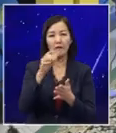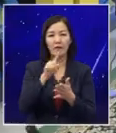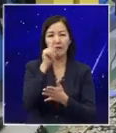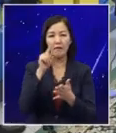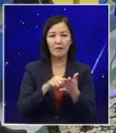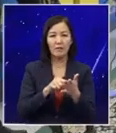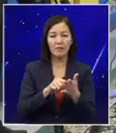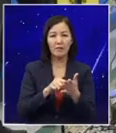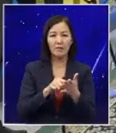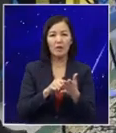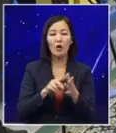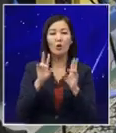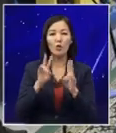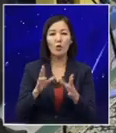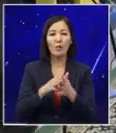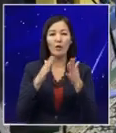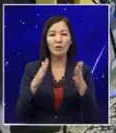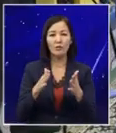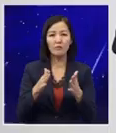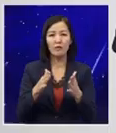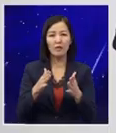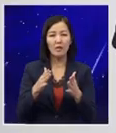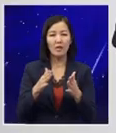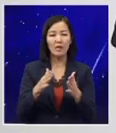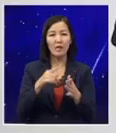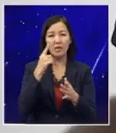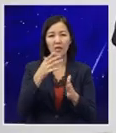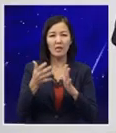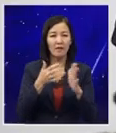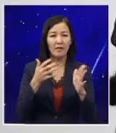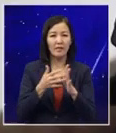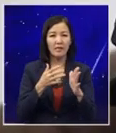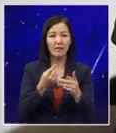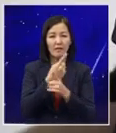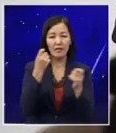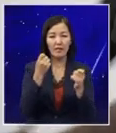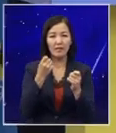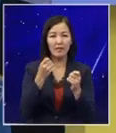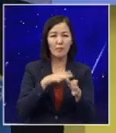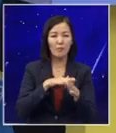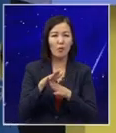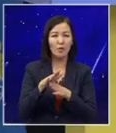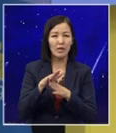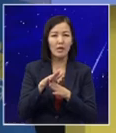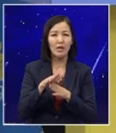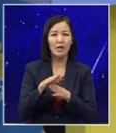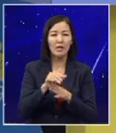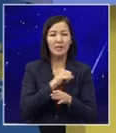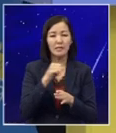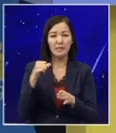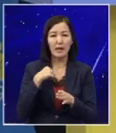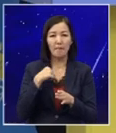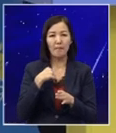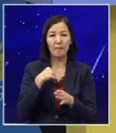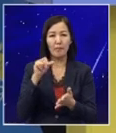вопросы однопартийцев. Однако большинству из них не хватило красноречия, владения информацией в полном объеме. Лично оценить программу